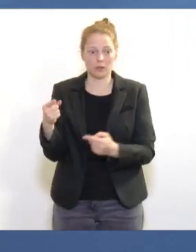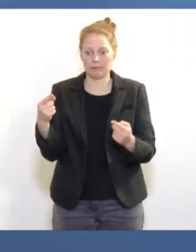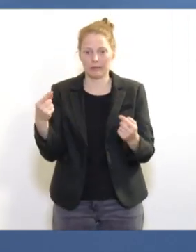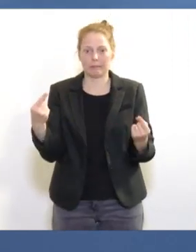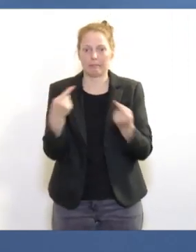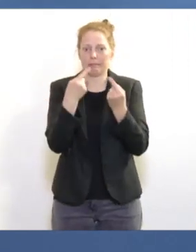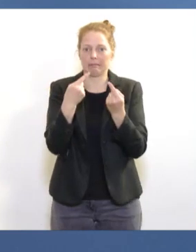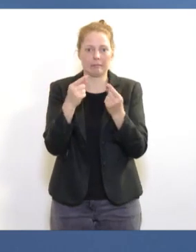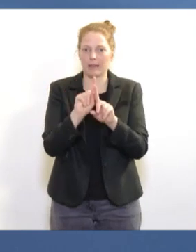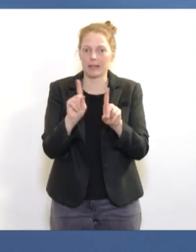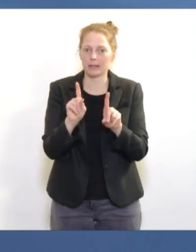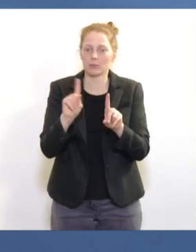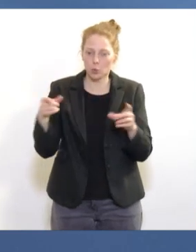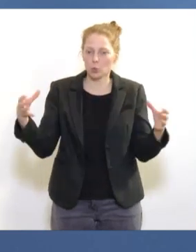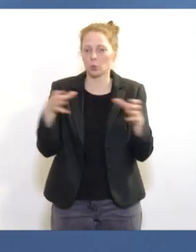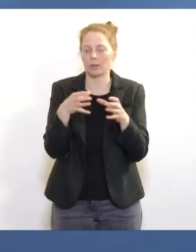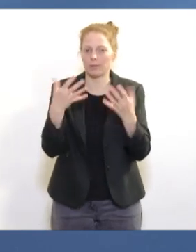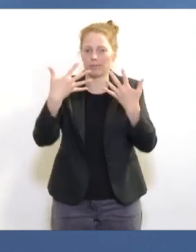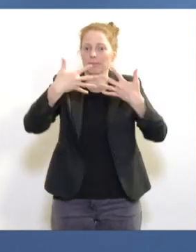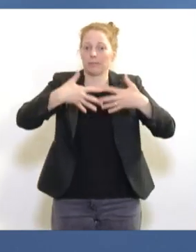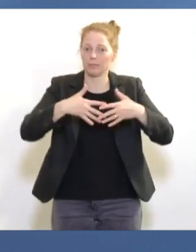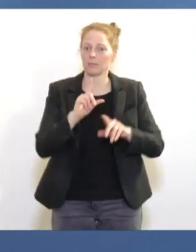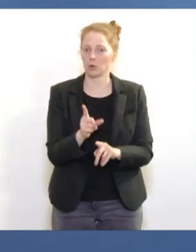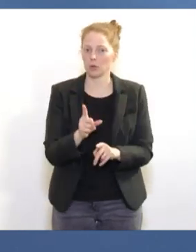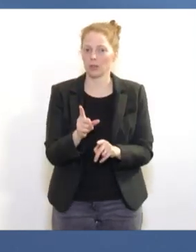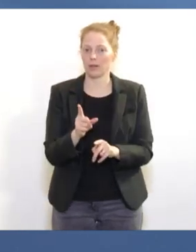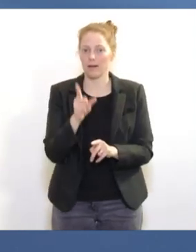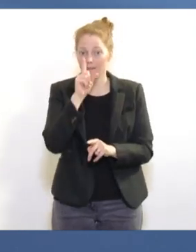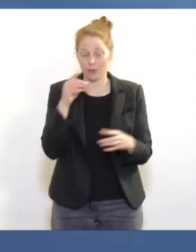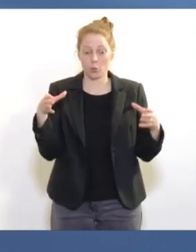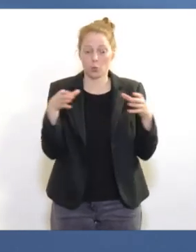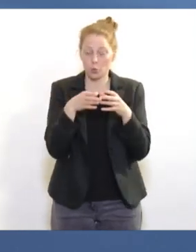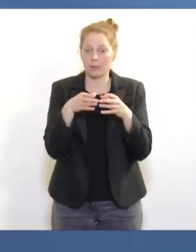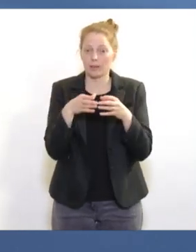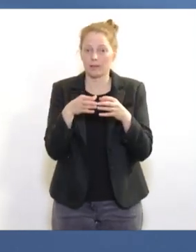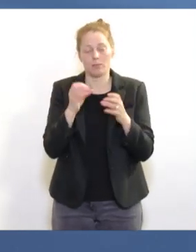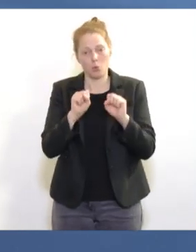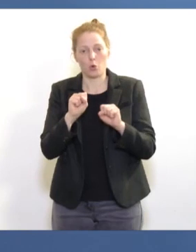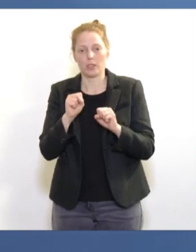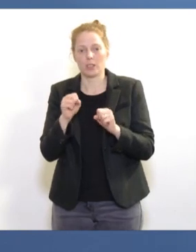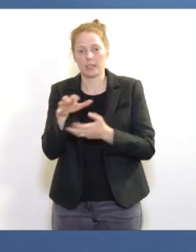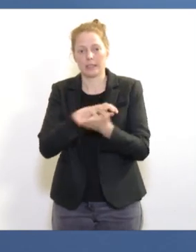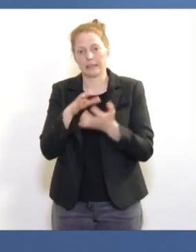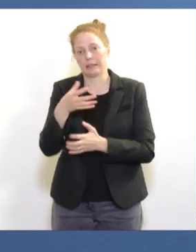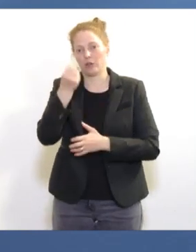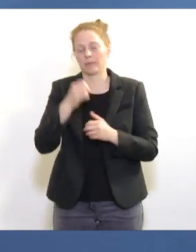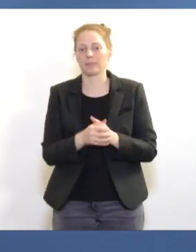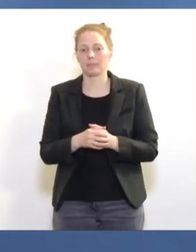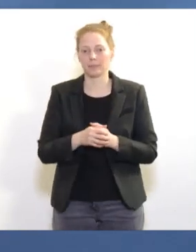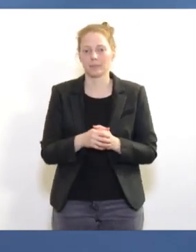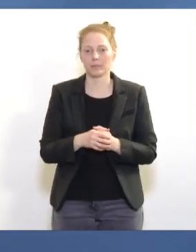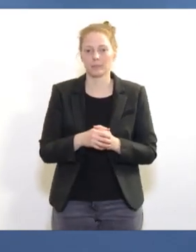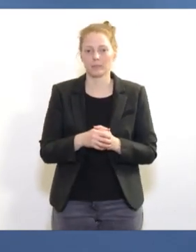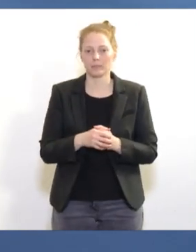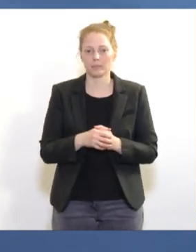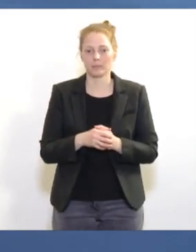den anderen, sondern dass wir nicht zusammen eine Chance haben, wenn wir dieser Krise wollen hergehen. Das Kriegswetter ist wirklich